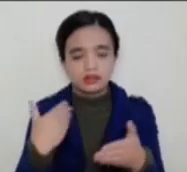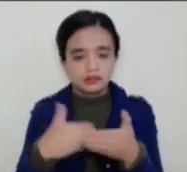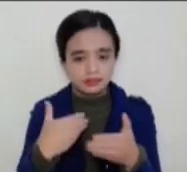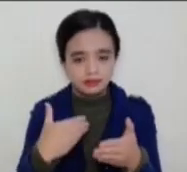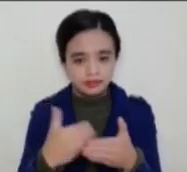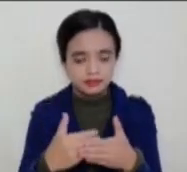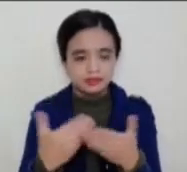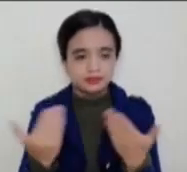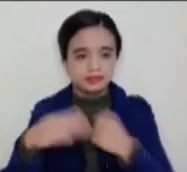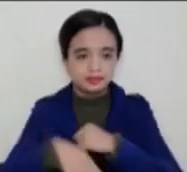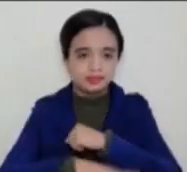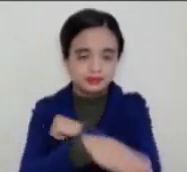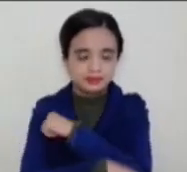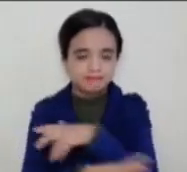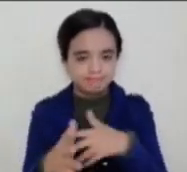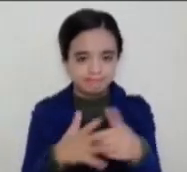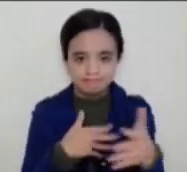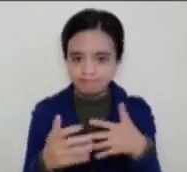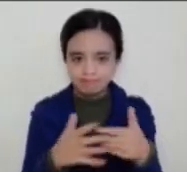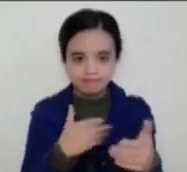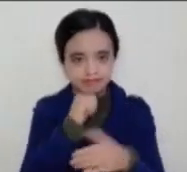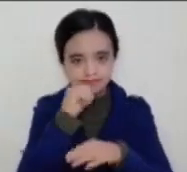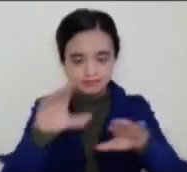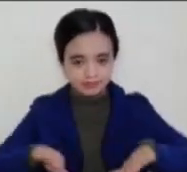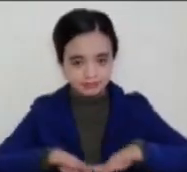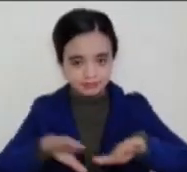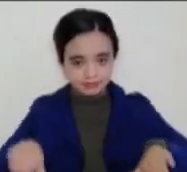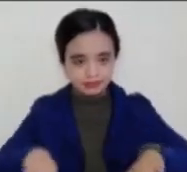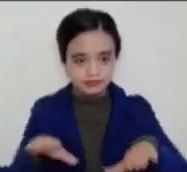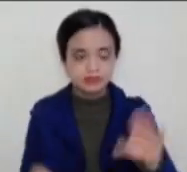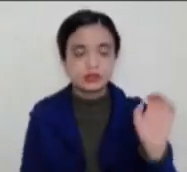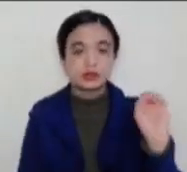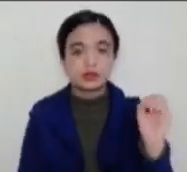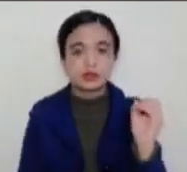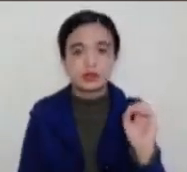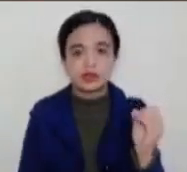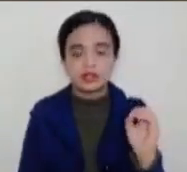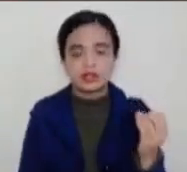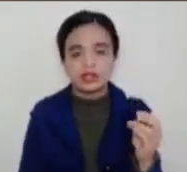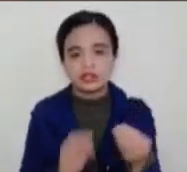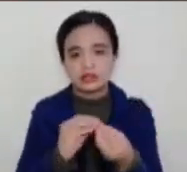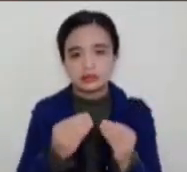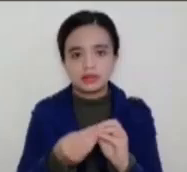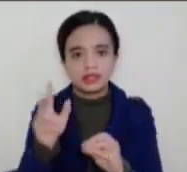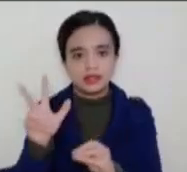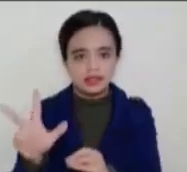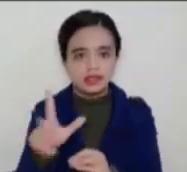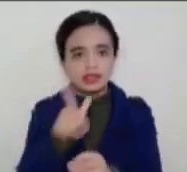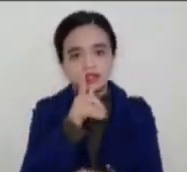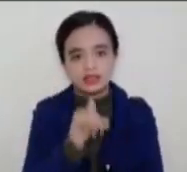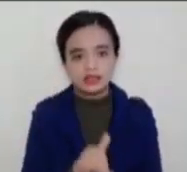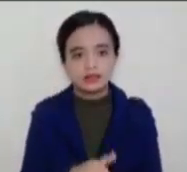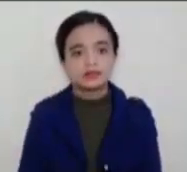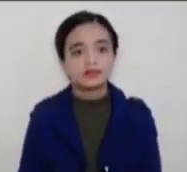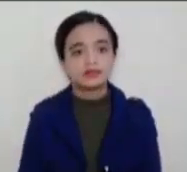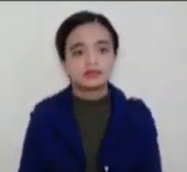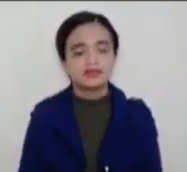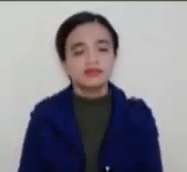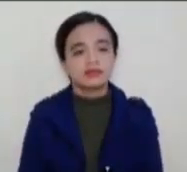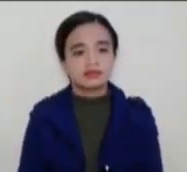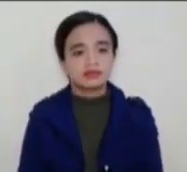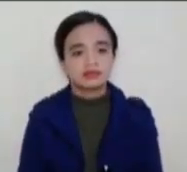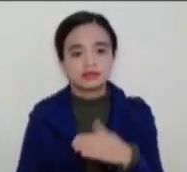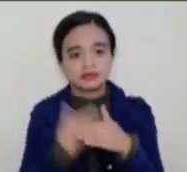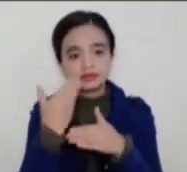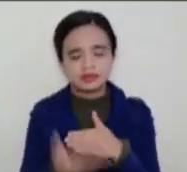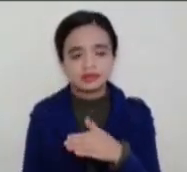water kahit hindi ka nag-swimming. Orange at 3 ang swerte kay Year of the Dragon. Sa mga Year of the Snake naman tayo, ugaliin